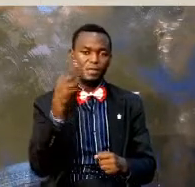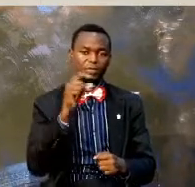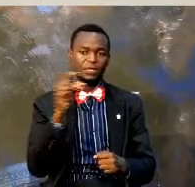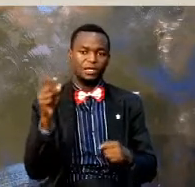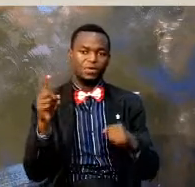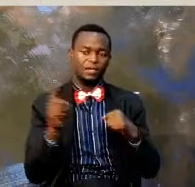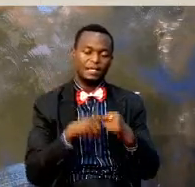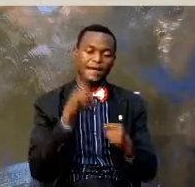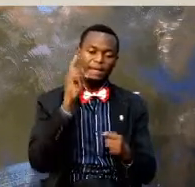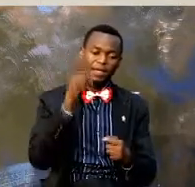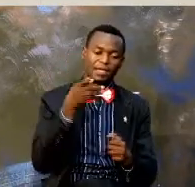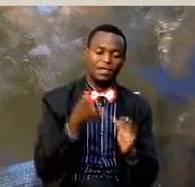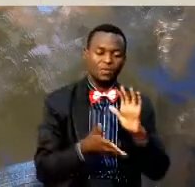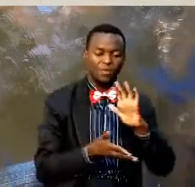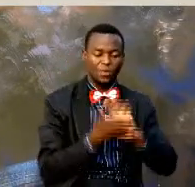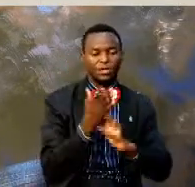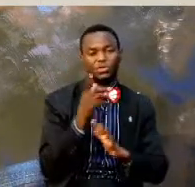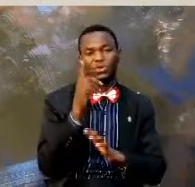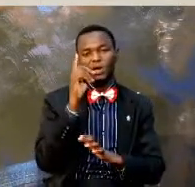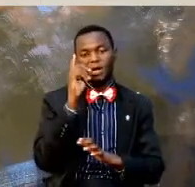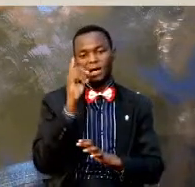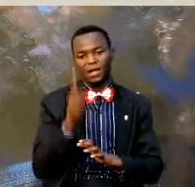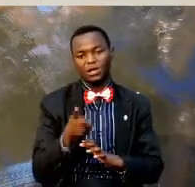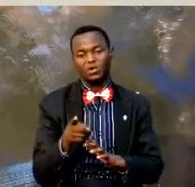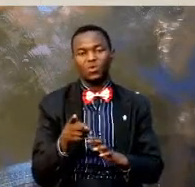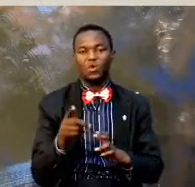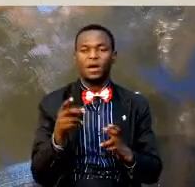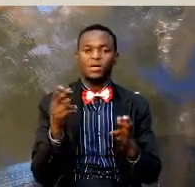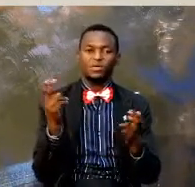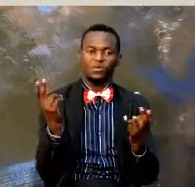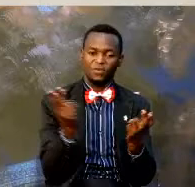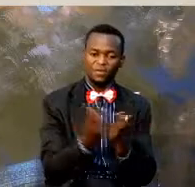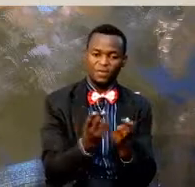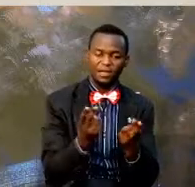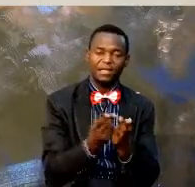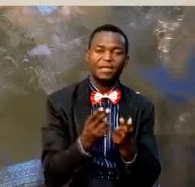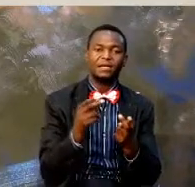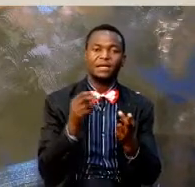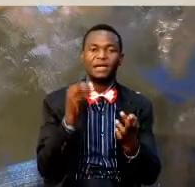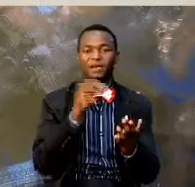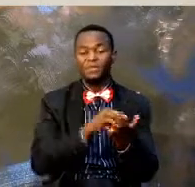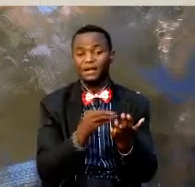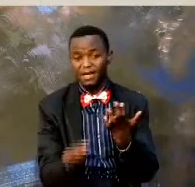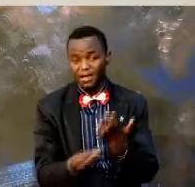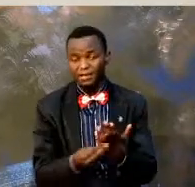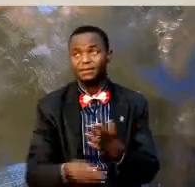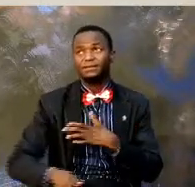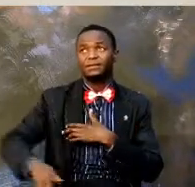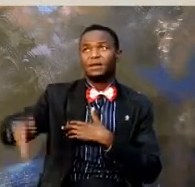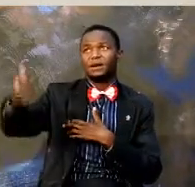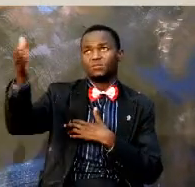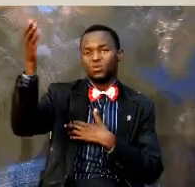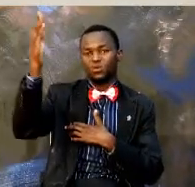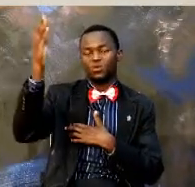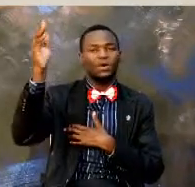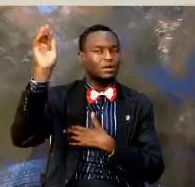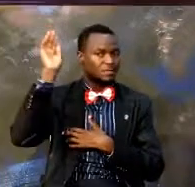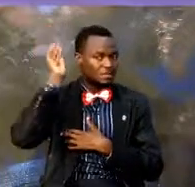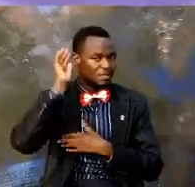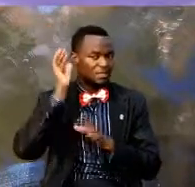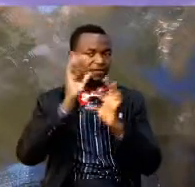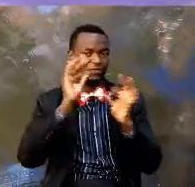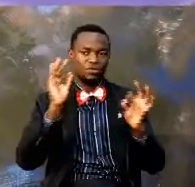Ambaye yeye mwanzo alikuwa yuna namna ya nani? Sikiza vizuri